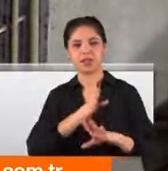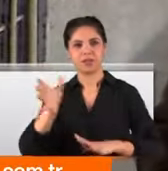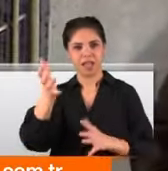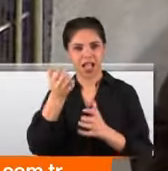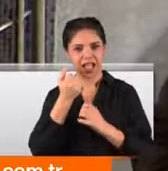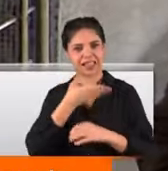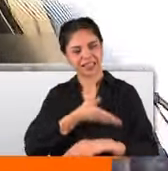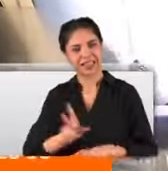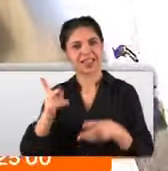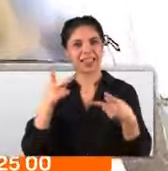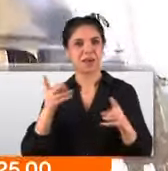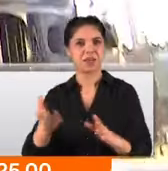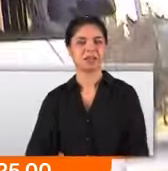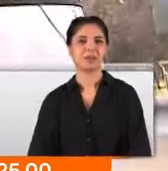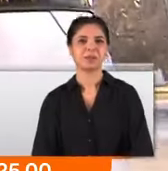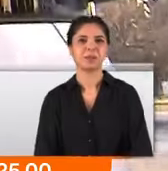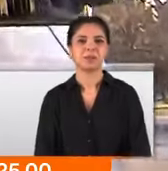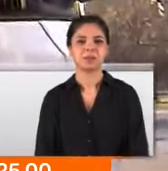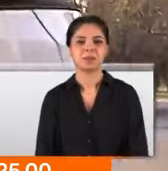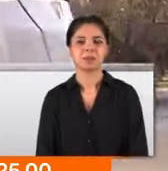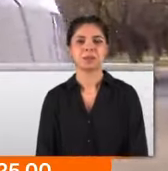tamam. Gidebiliriz artık.